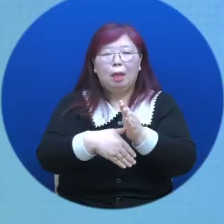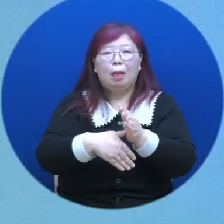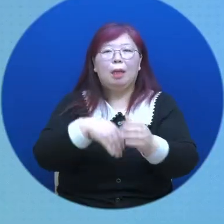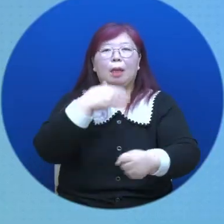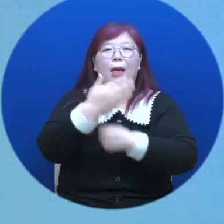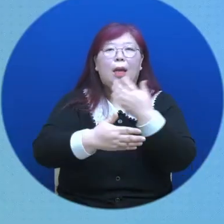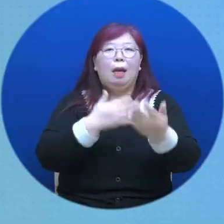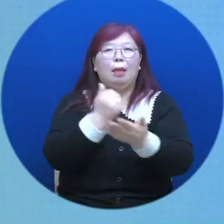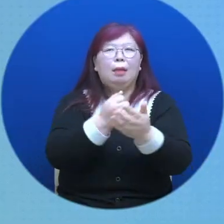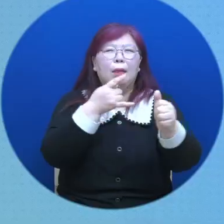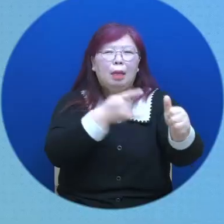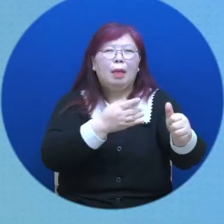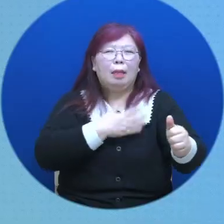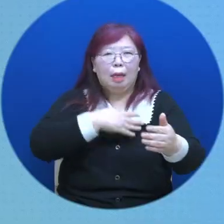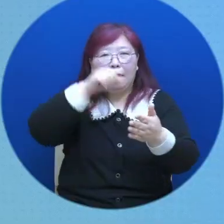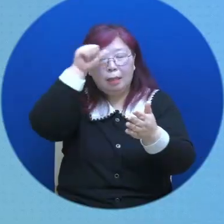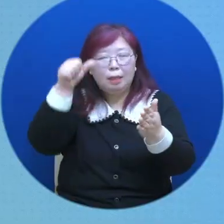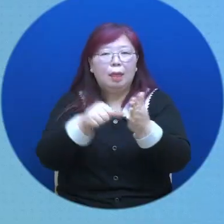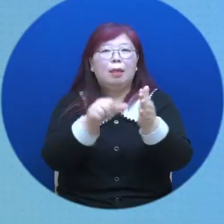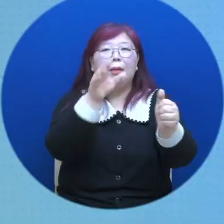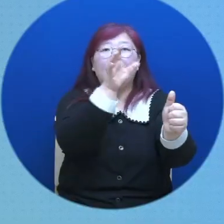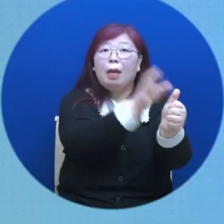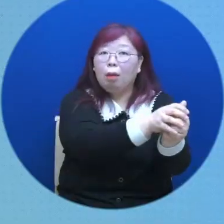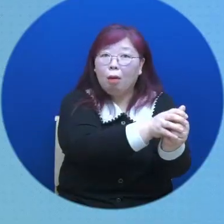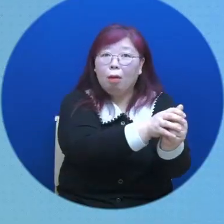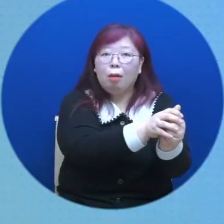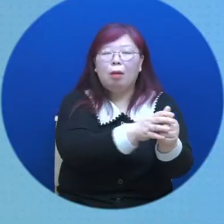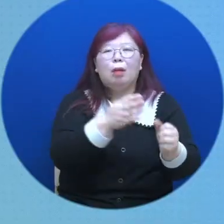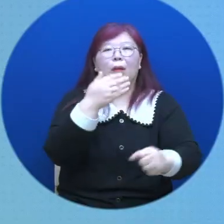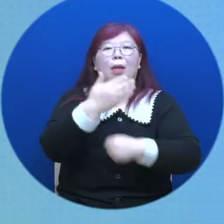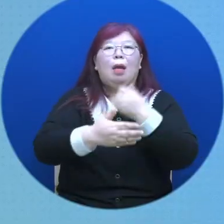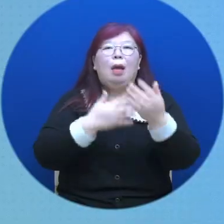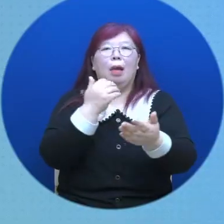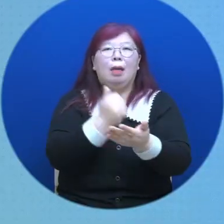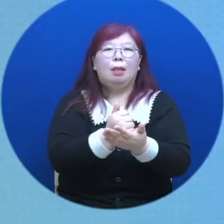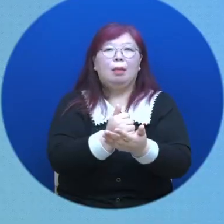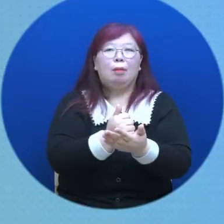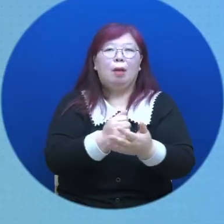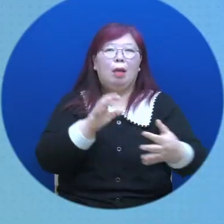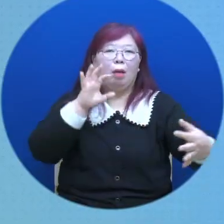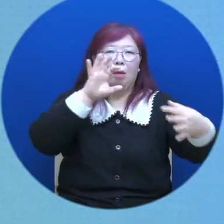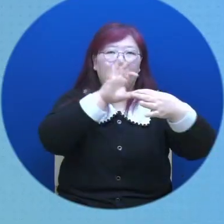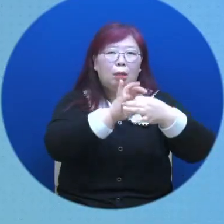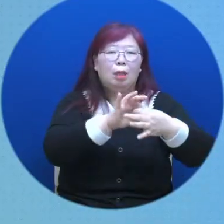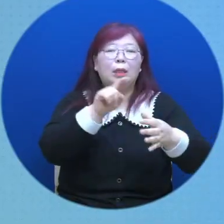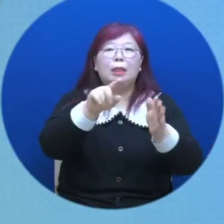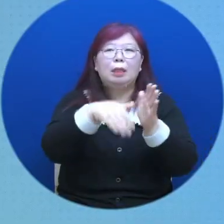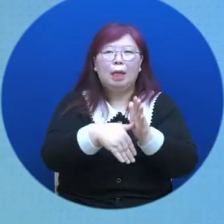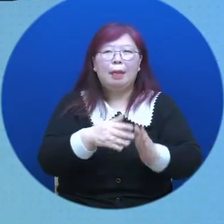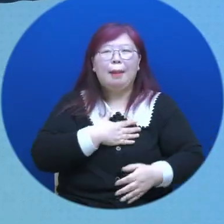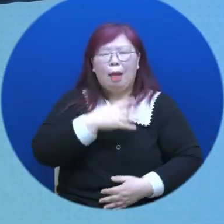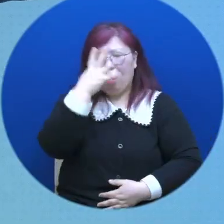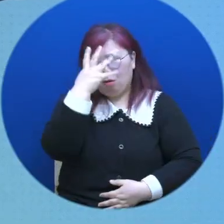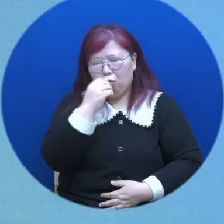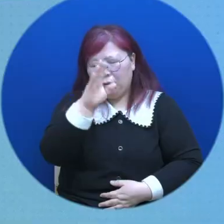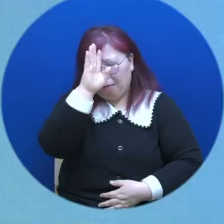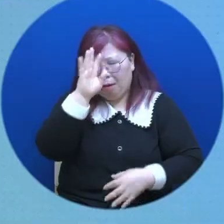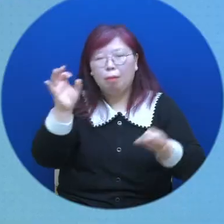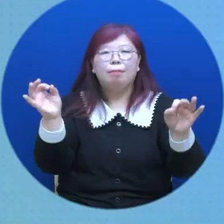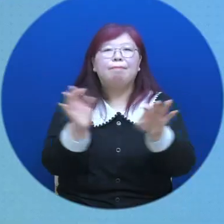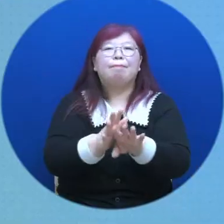나의 인생을 맡기게 됐는데 하나님과 연결되어지는 그때 내 우울증은 떠나가